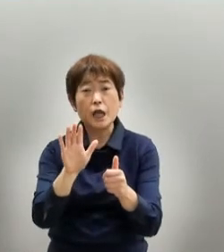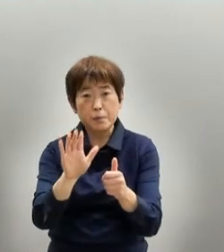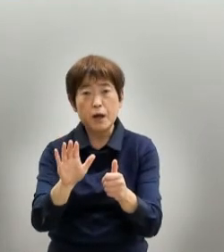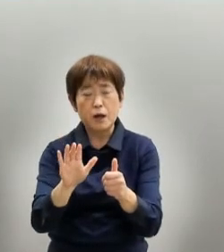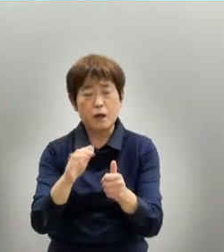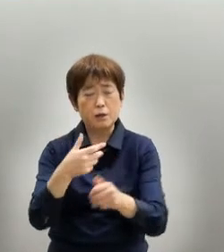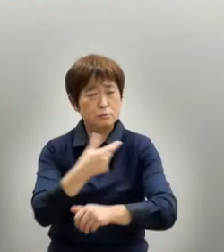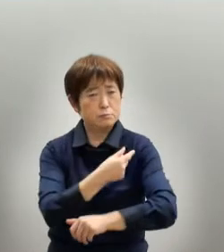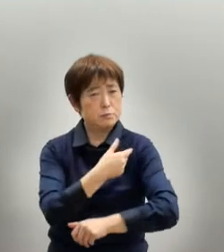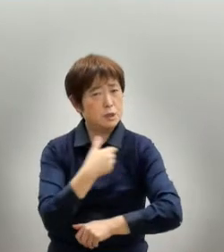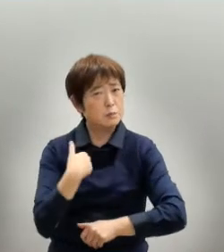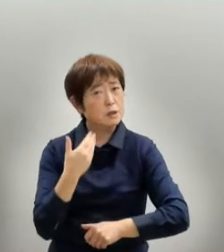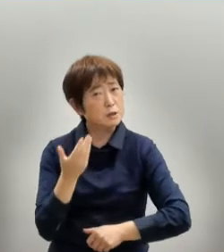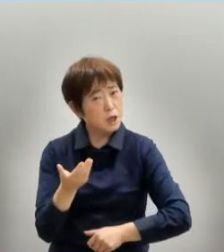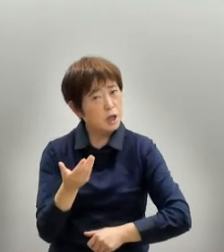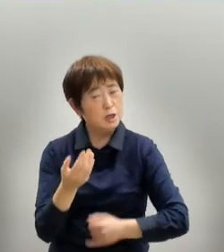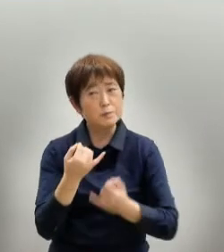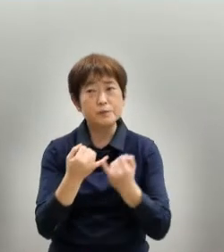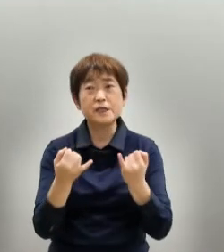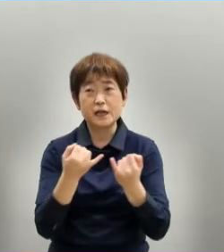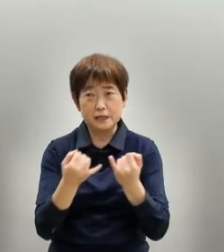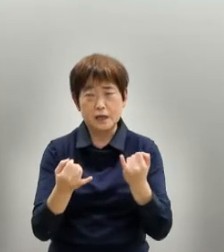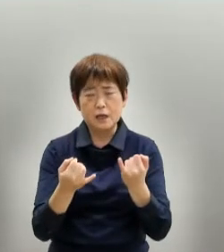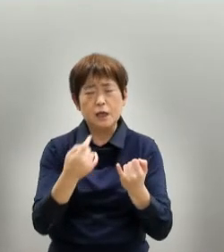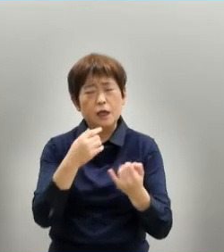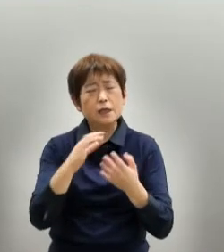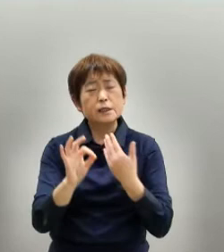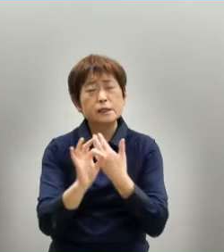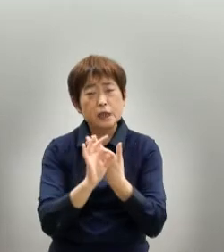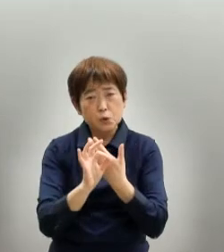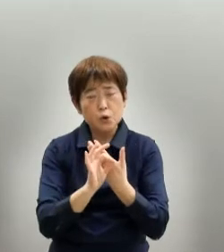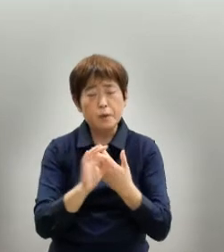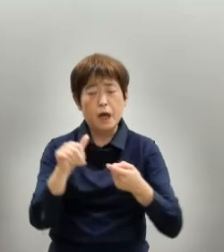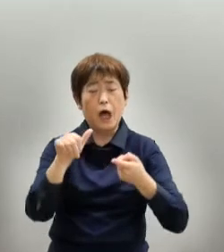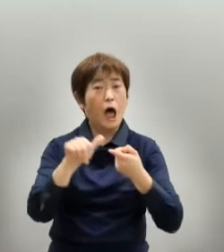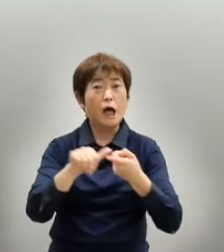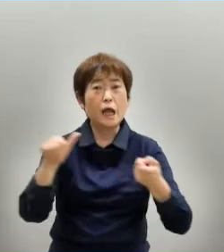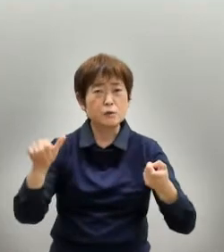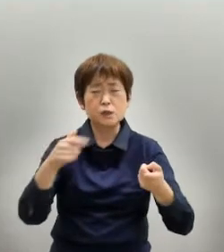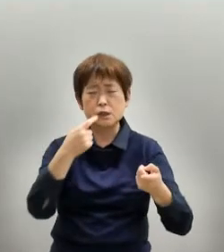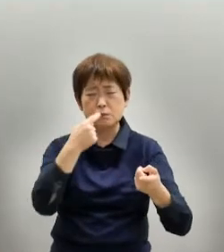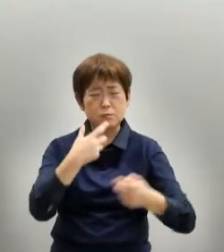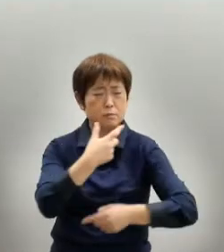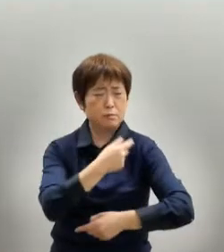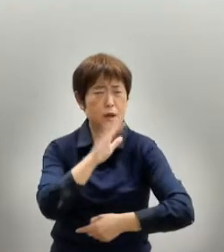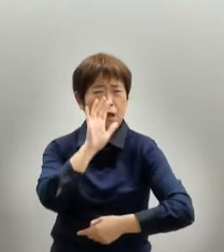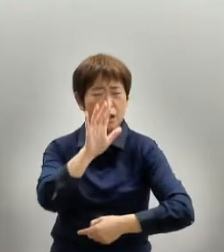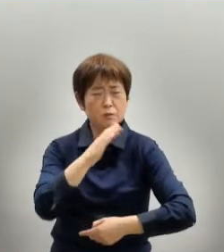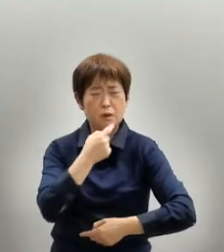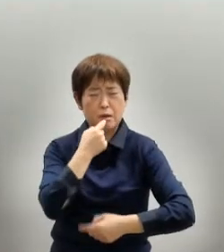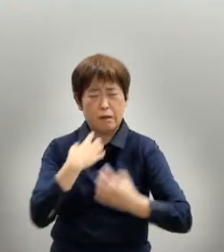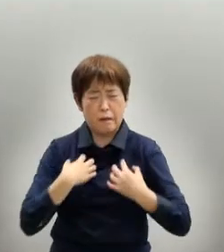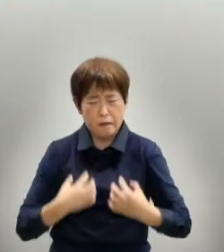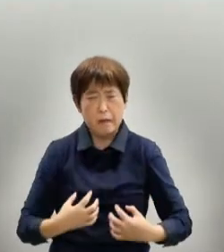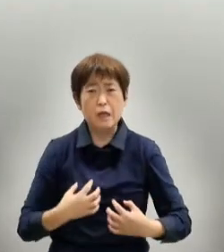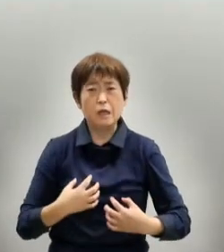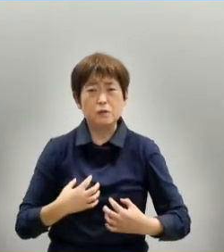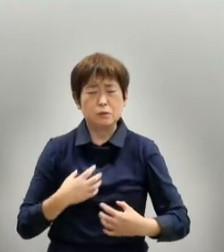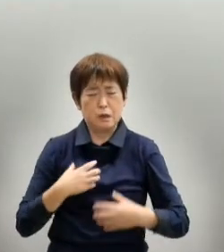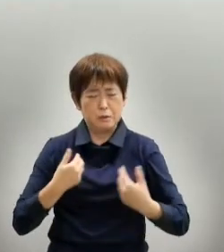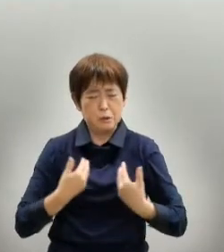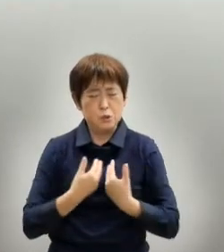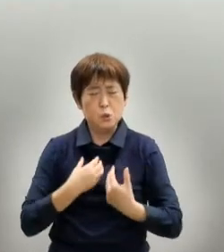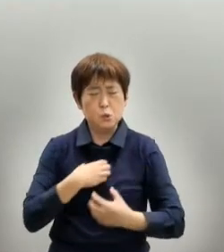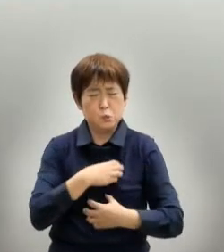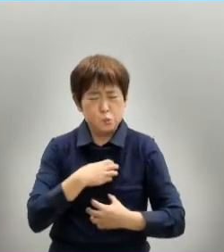ね、その例えばそのアナフィラキシーだとかアレルギーが心配でどうしても受けられないという方は、まあ、いるとは思うんですけど、まあ、そういう方